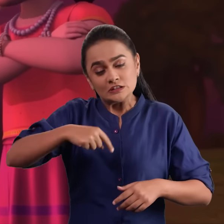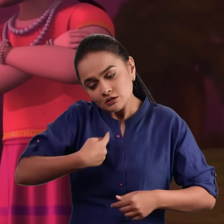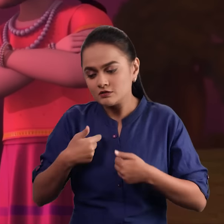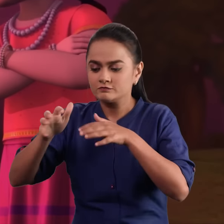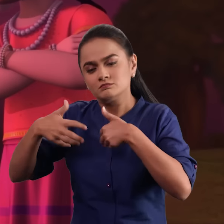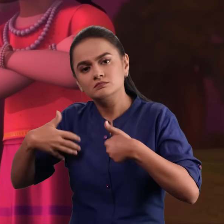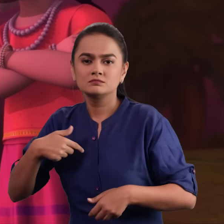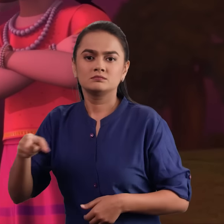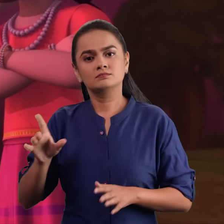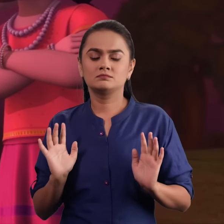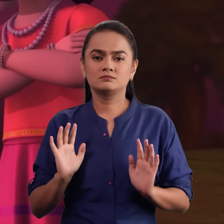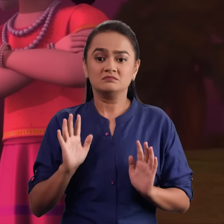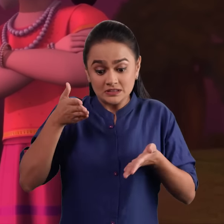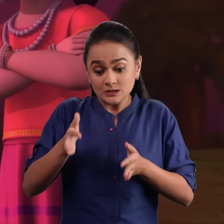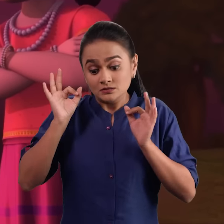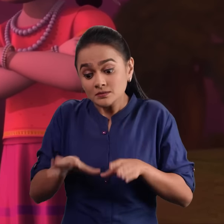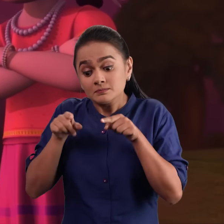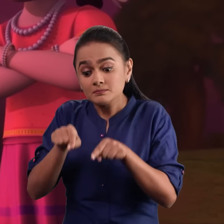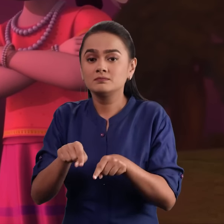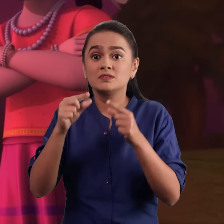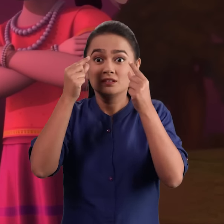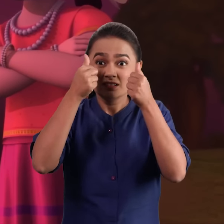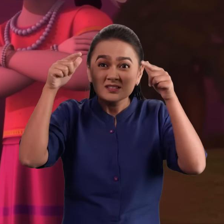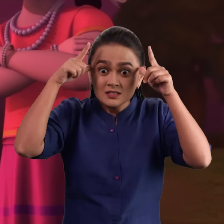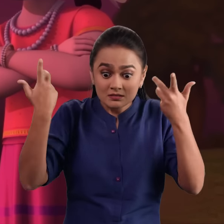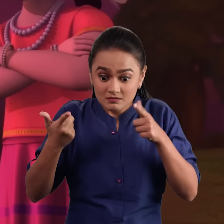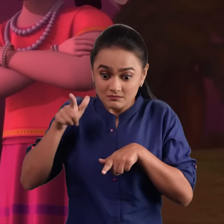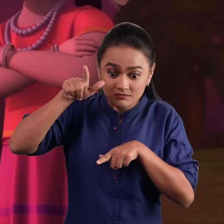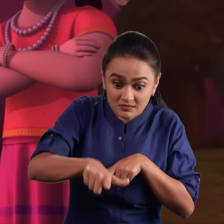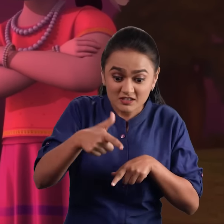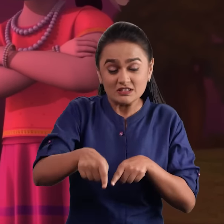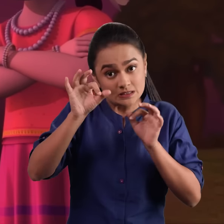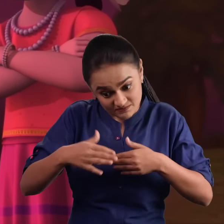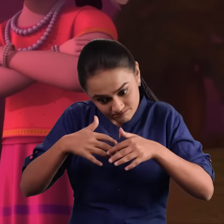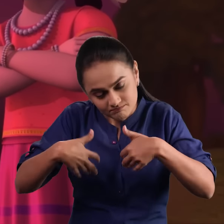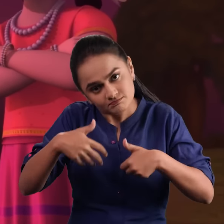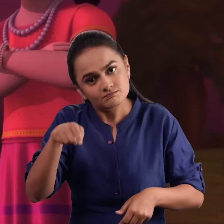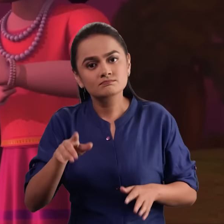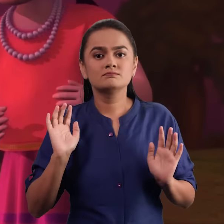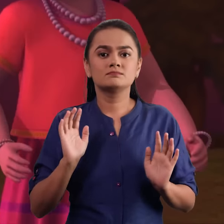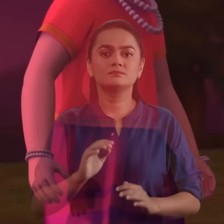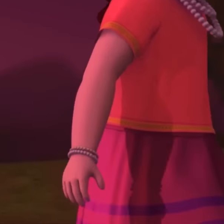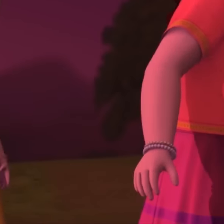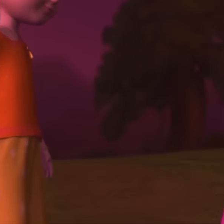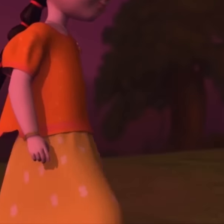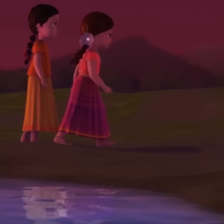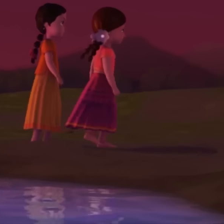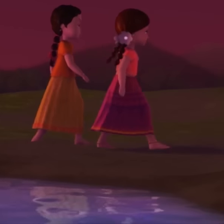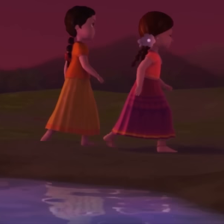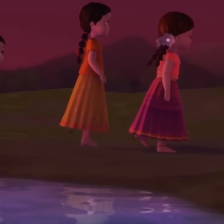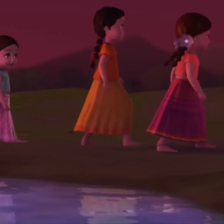सरोवर स्वयं बनाएंगी। हाँ, यहीं पर, जहाँ अरिष्टासुर ने अपने पैरों से गड्ढा बना दिया।